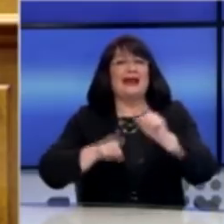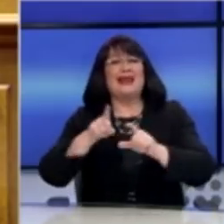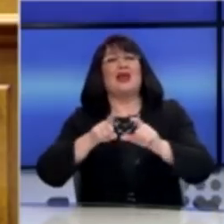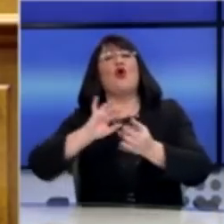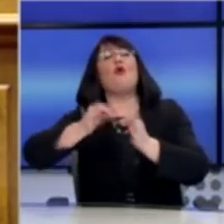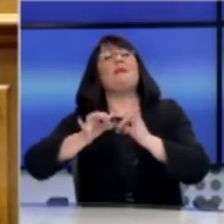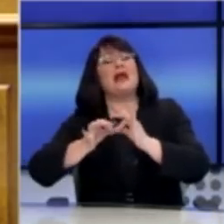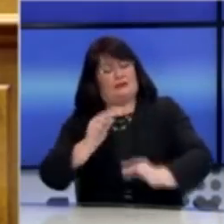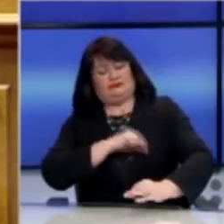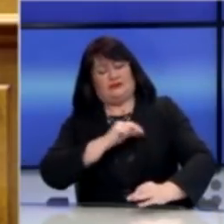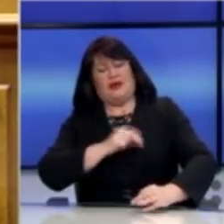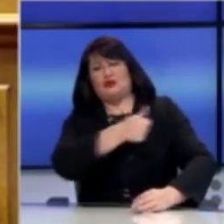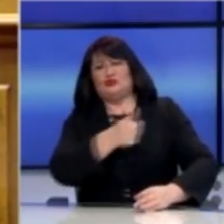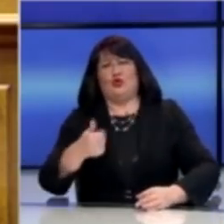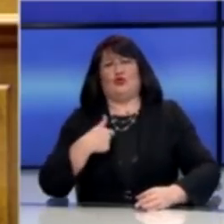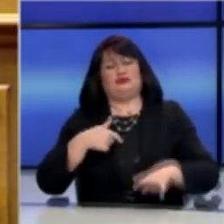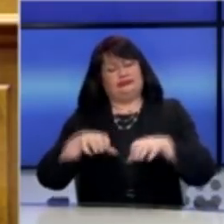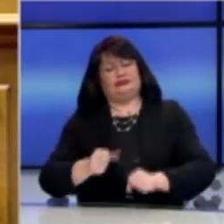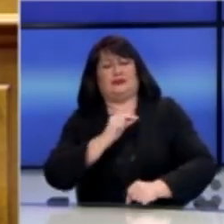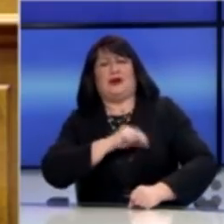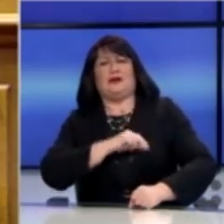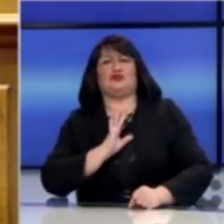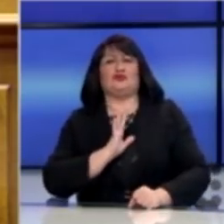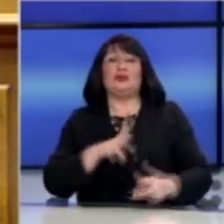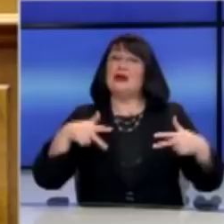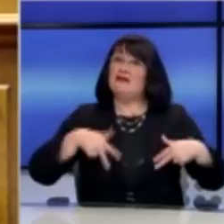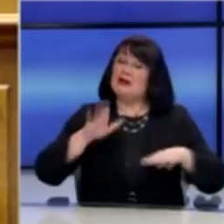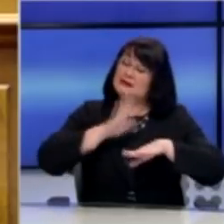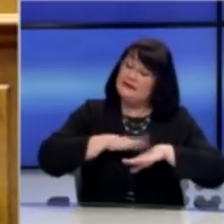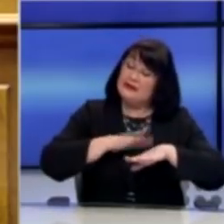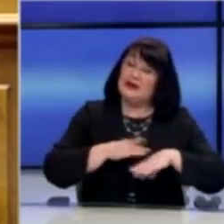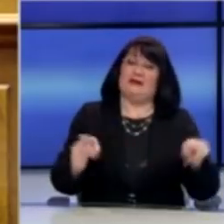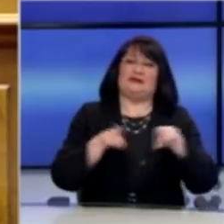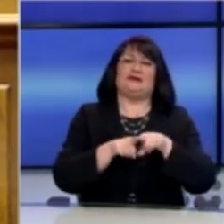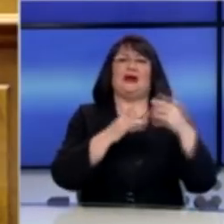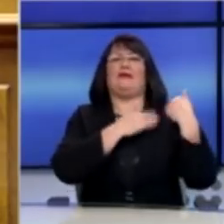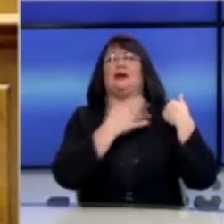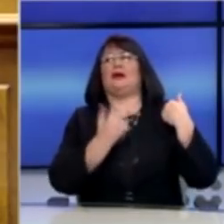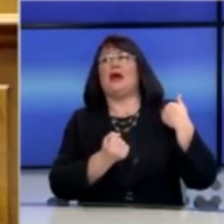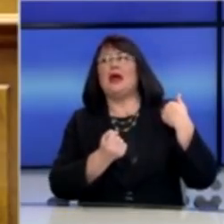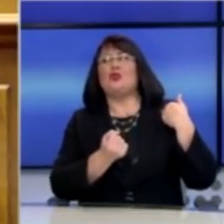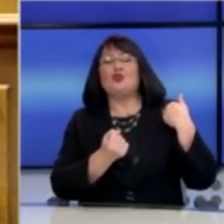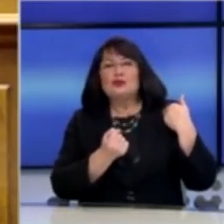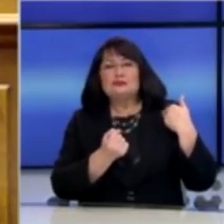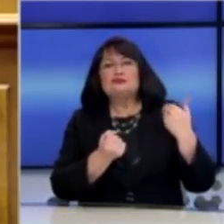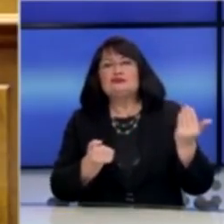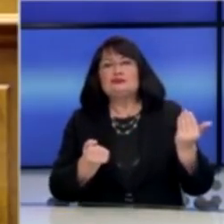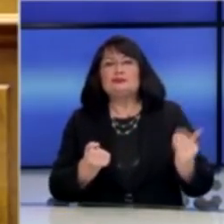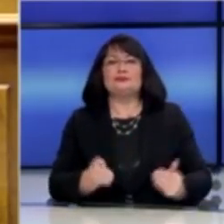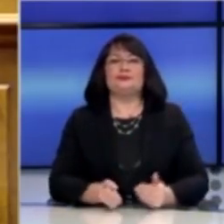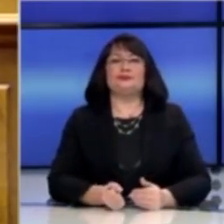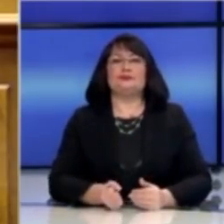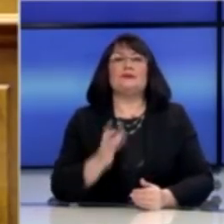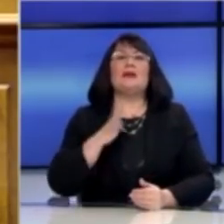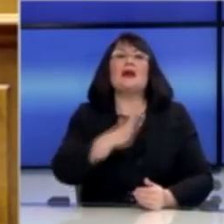μονοπωλιακοί όμιλοι. Και εδώ έχουν συγκεκριμένες ευθύνες και κυβερνήσεις, στις οποίες φυσικά και δικαιολογημένα και βάσιμα